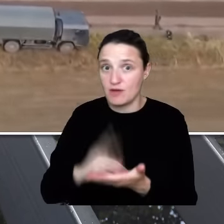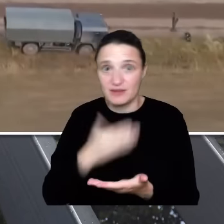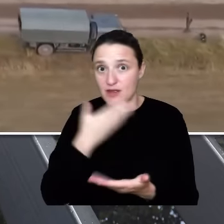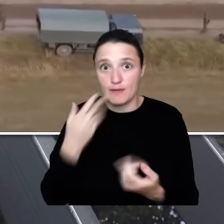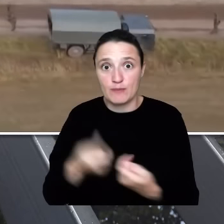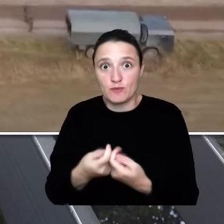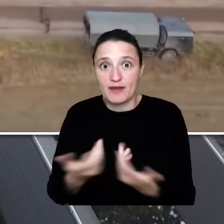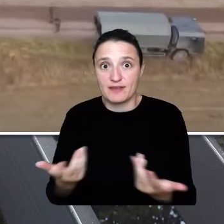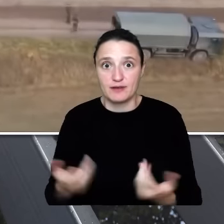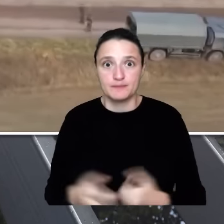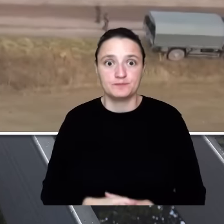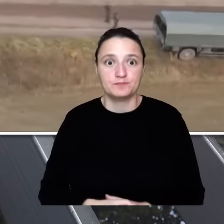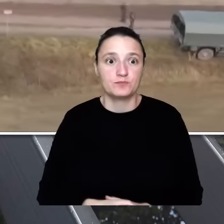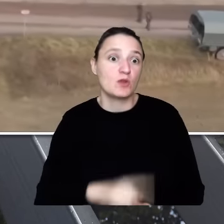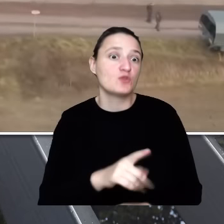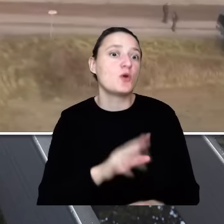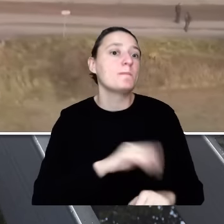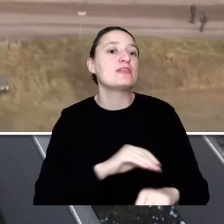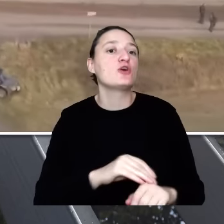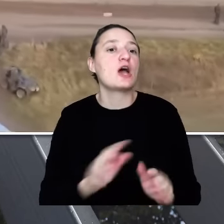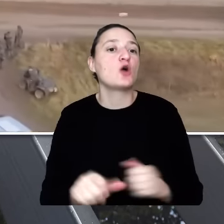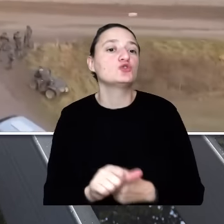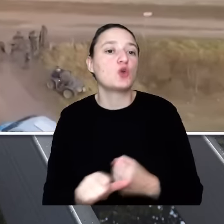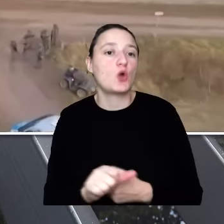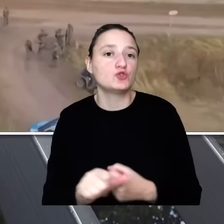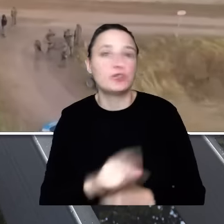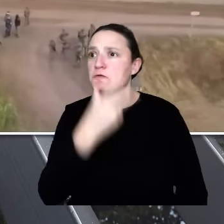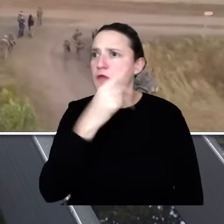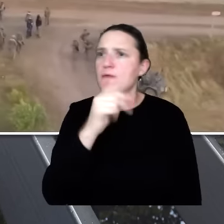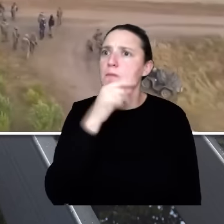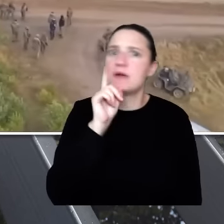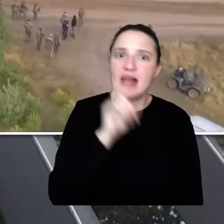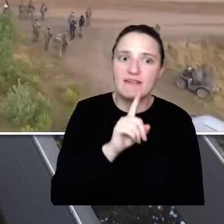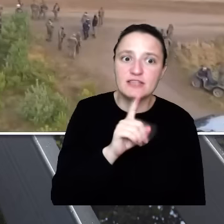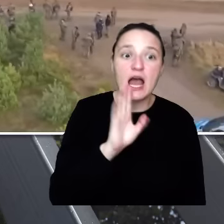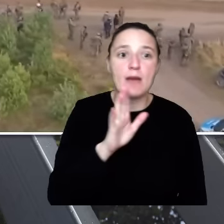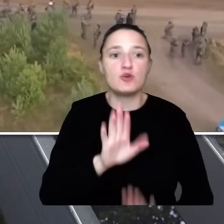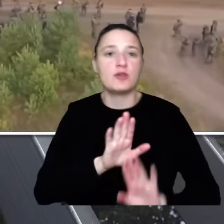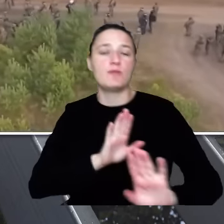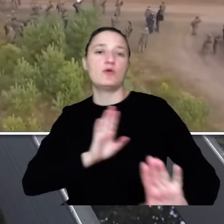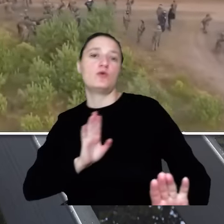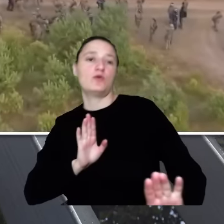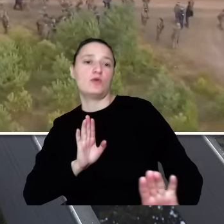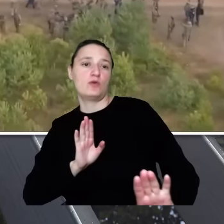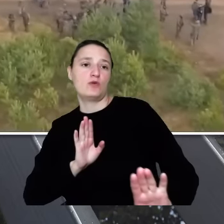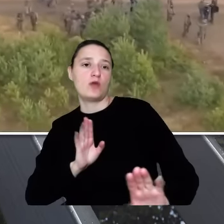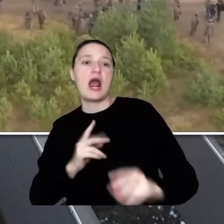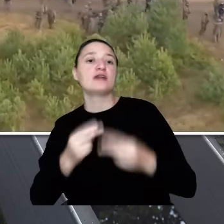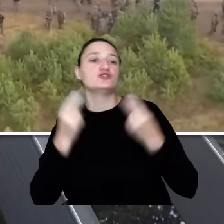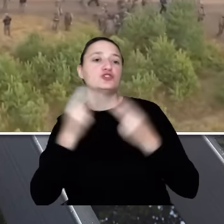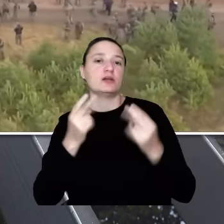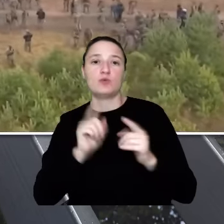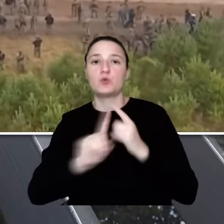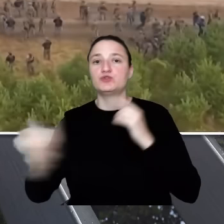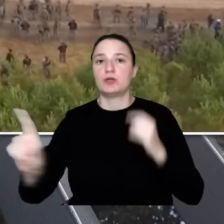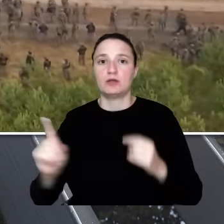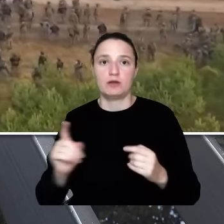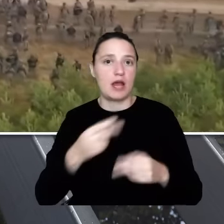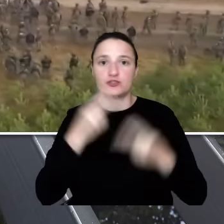Więc metoda polega na tym, żeby pierw zaprzeczyć, a potem odejść, żeby dziennikarz nie mógł... Aha, i w ogóle jeszcze trzeci